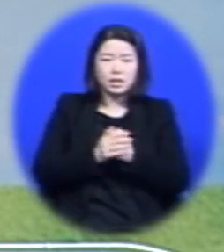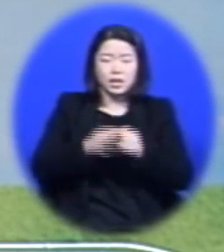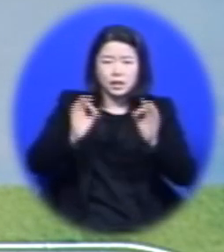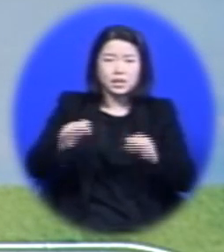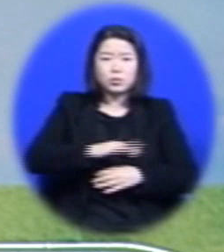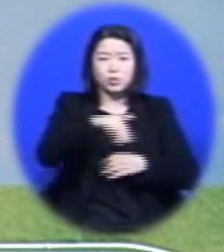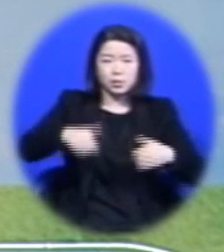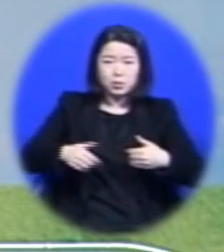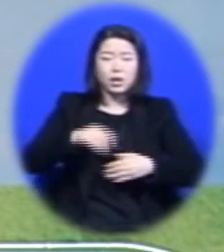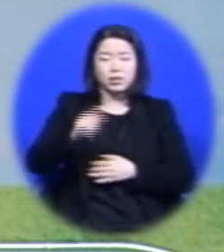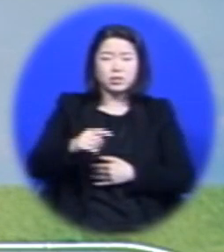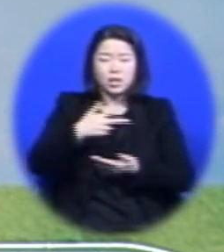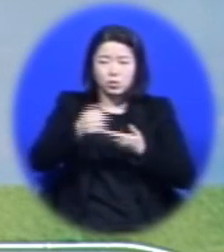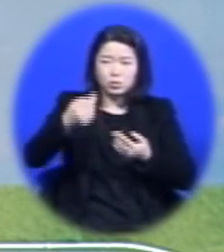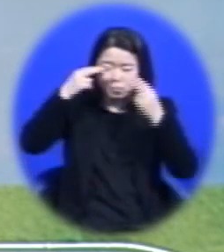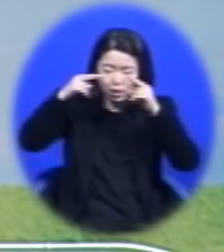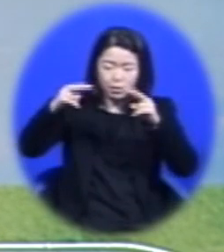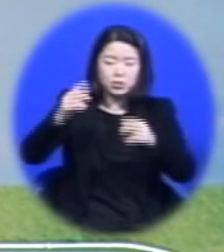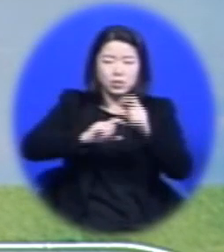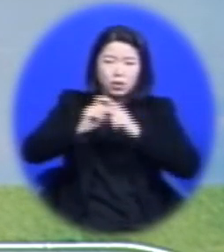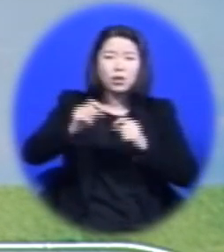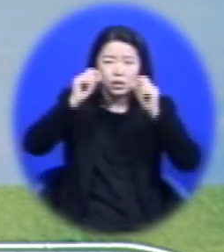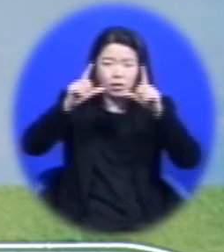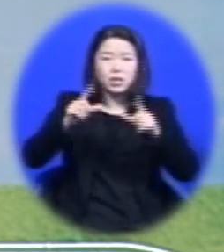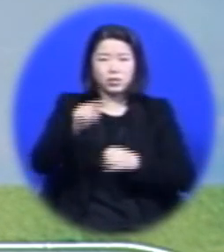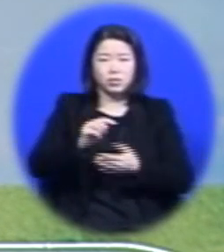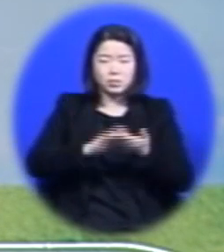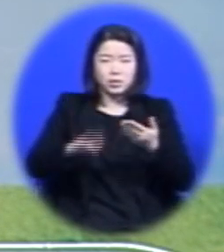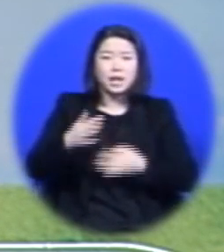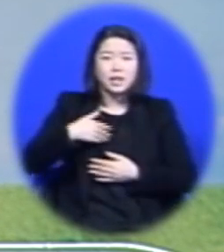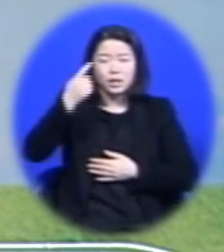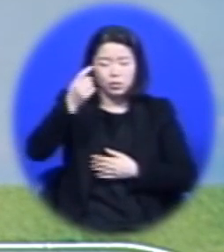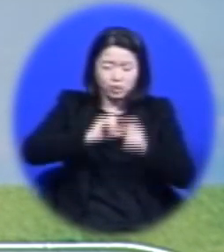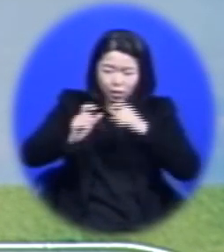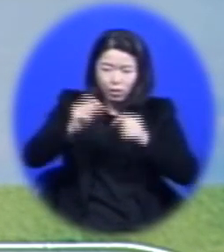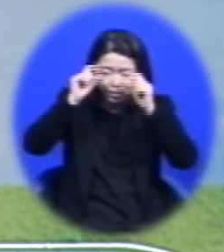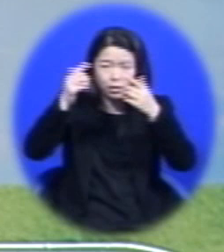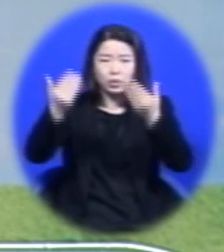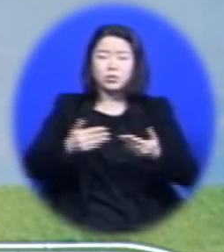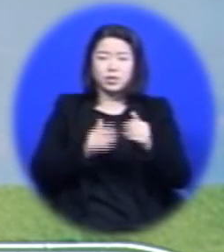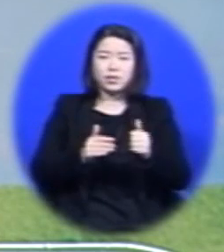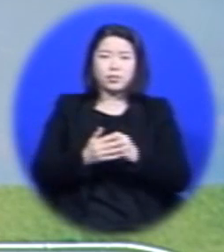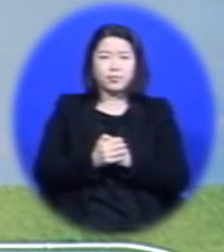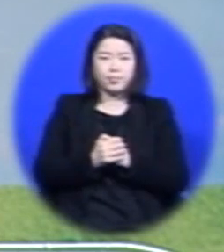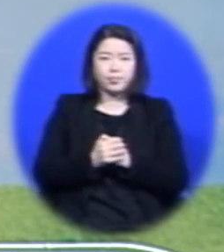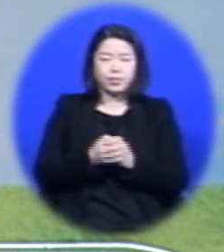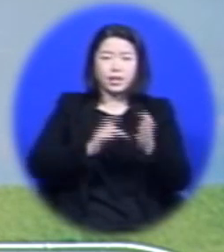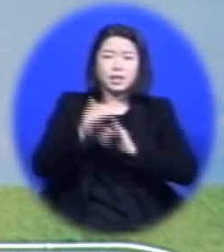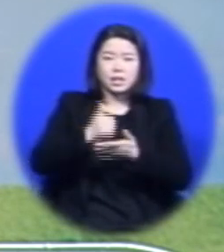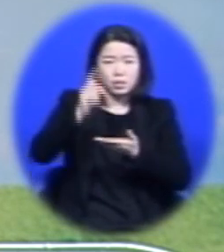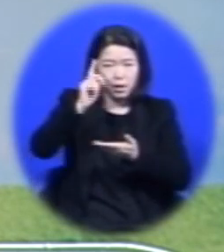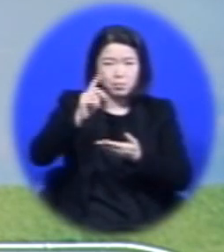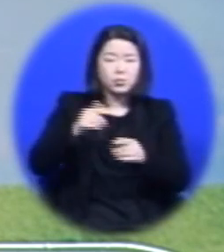이제 우리에게 필요한 것은 주님을 바라보는 눈이 더욱 열리는 겁니다 주님 제 논을 더욱 열어주세요 예수님